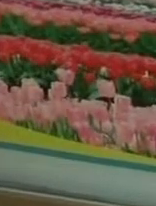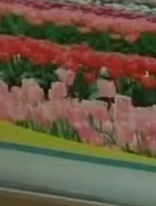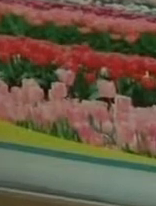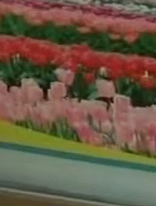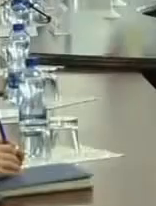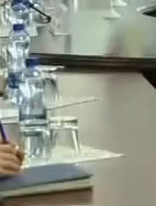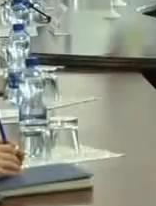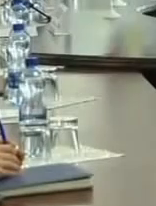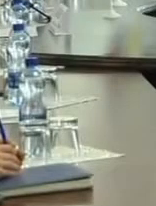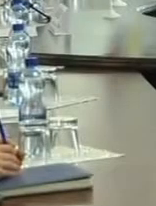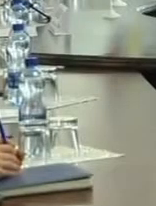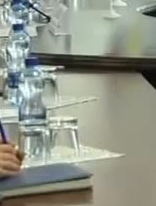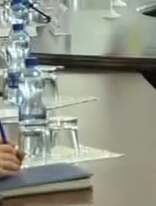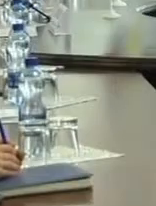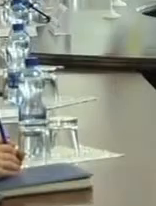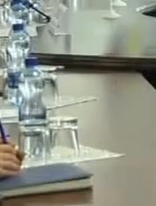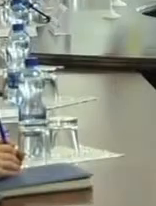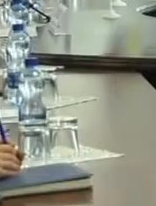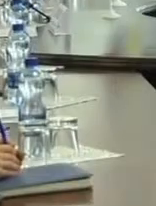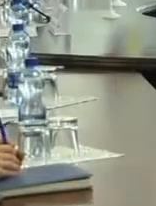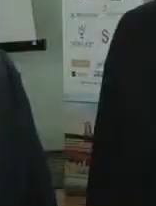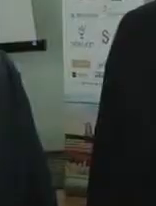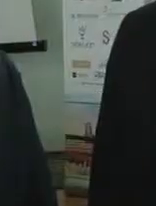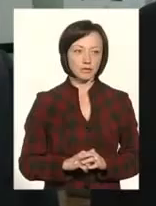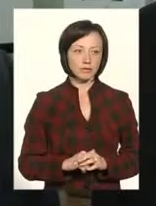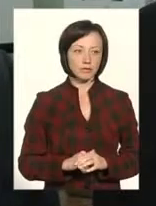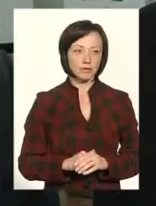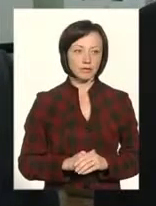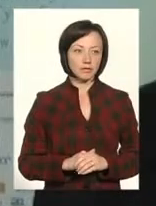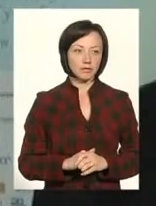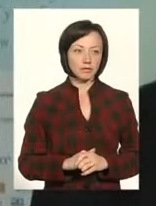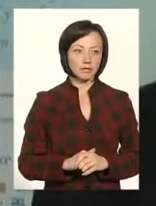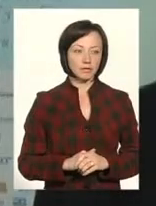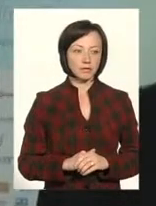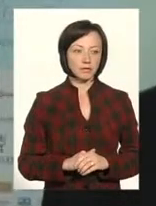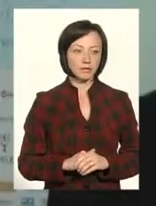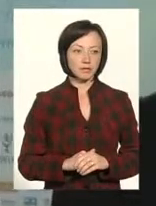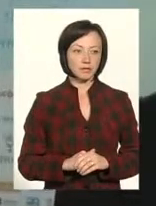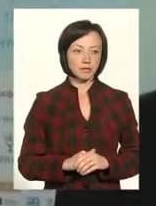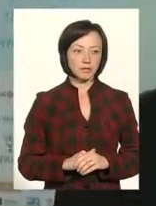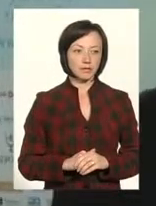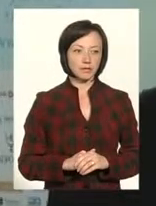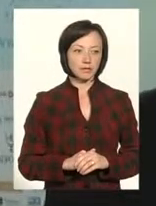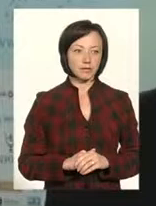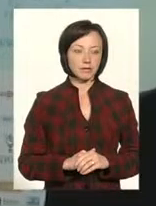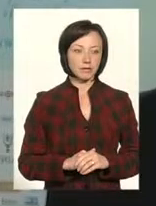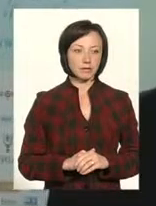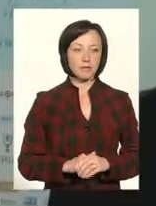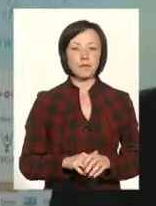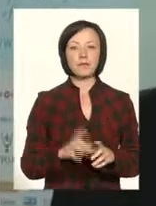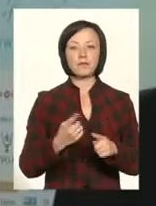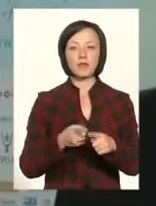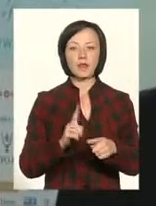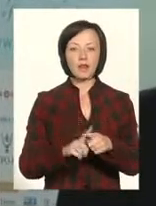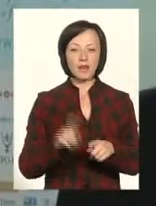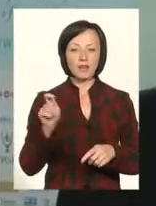Деякі тамтешні бізнесмени навіть перебралися жити до України. Зараз я проживаю в Україні і відвідую також свою